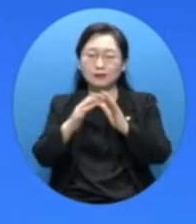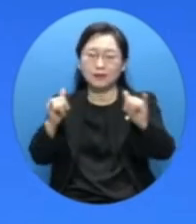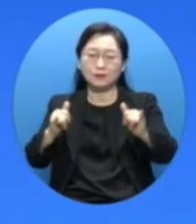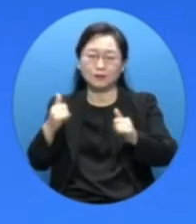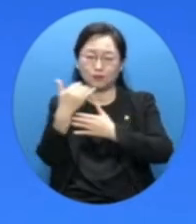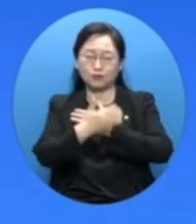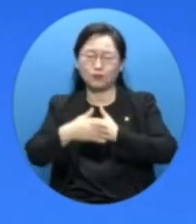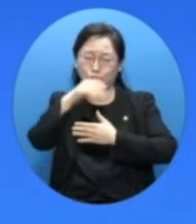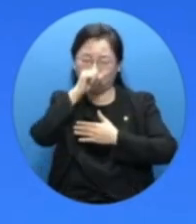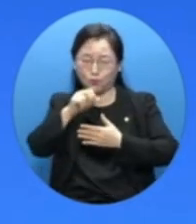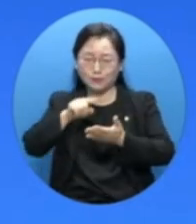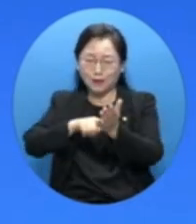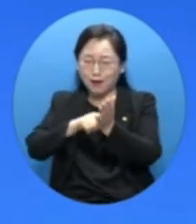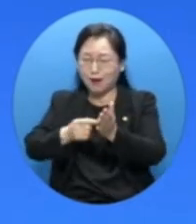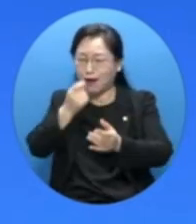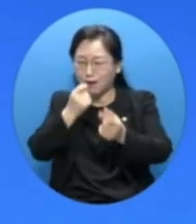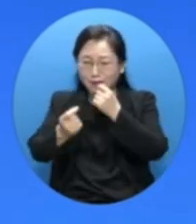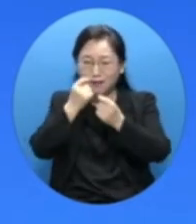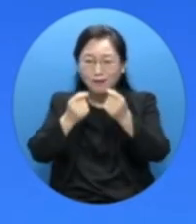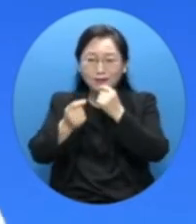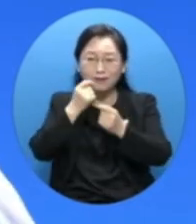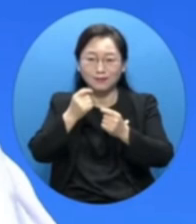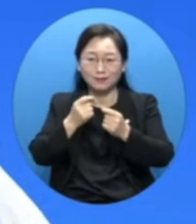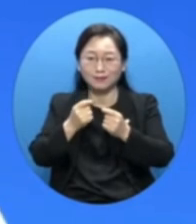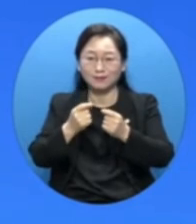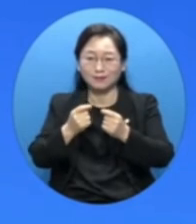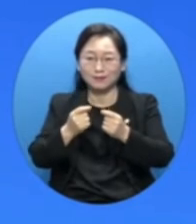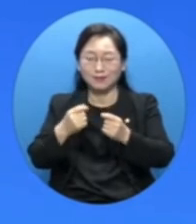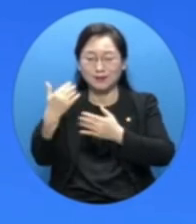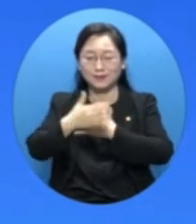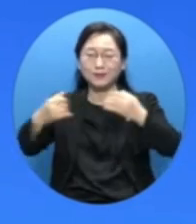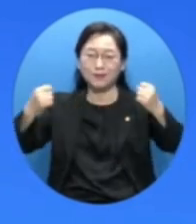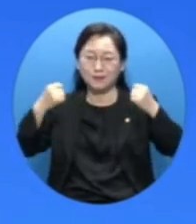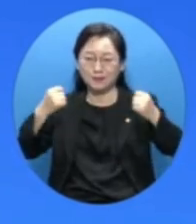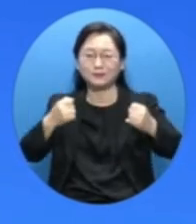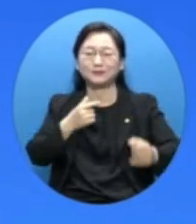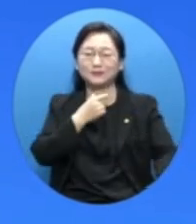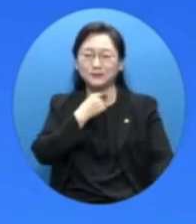하면 다 먹습니다. 그래서 건강해지려 하고